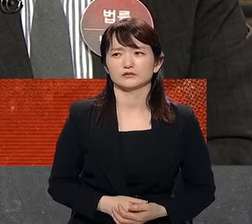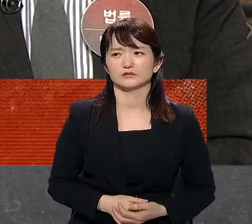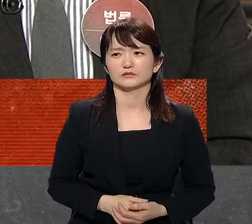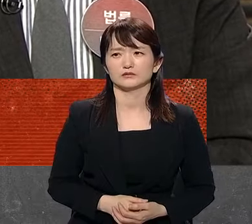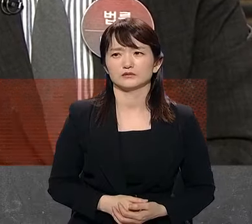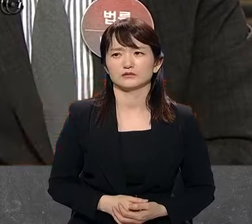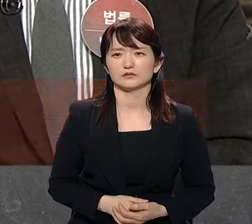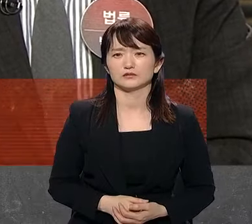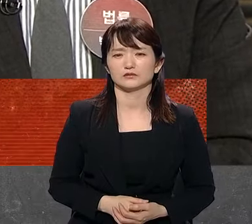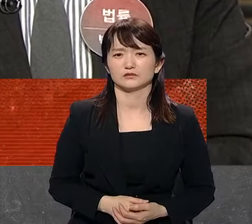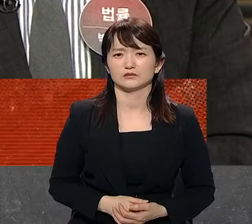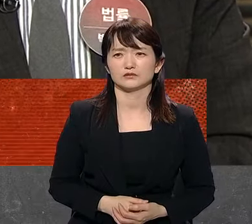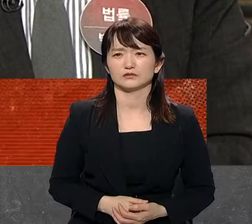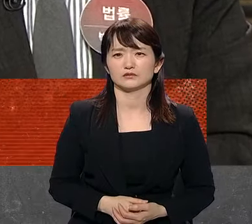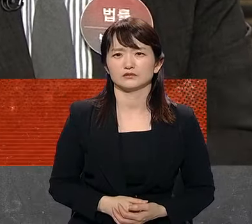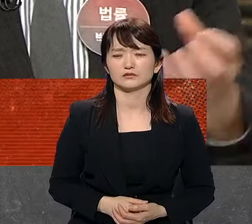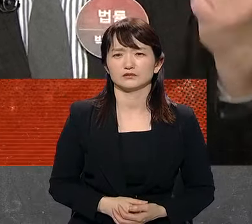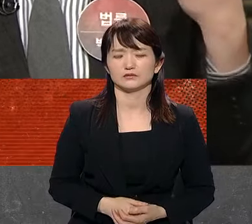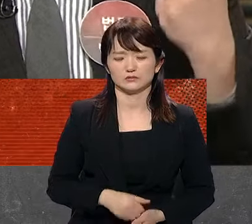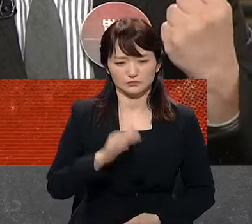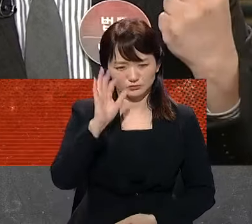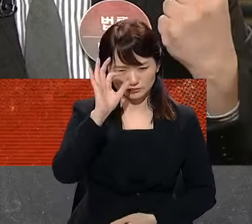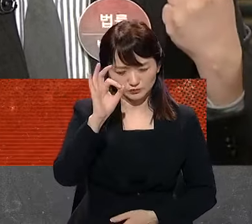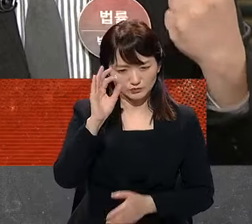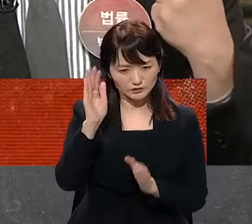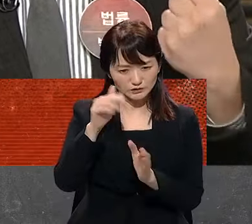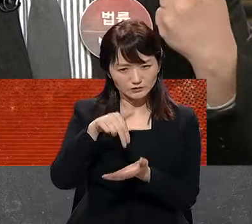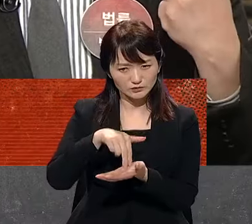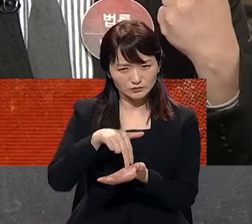이제 구입을 했었는데 그걸